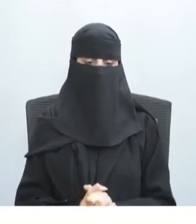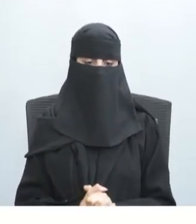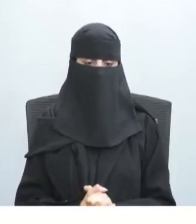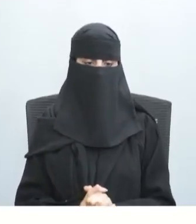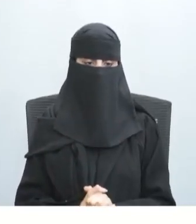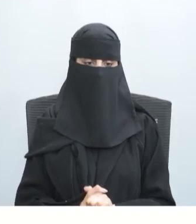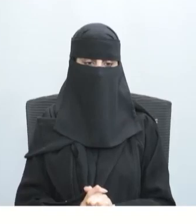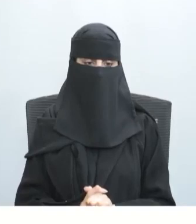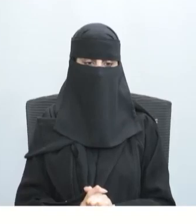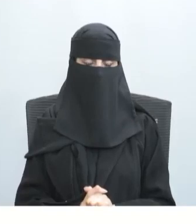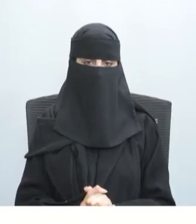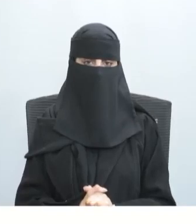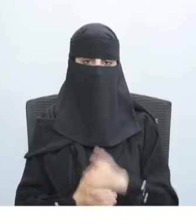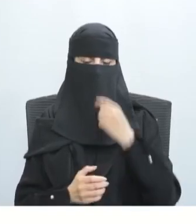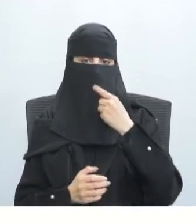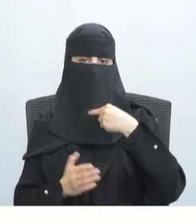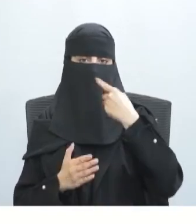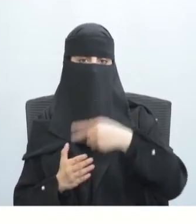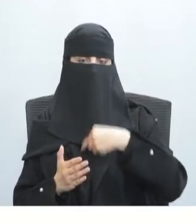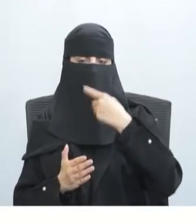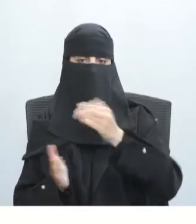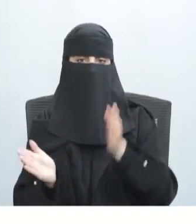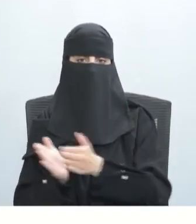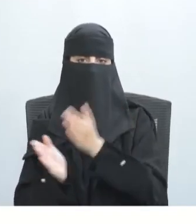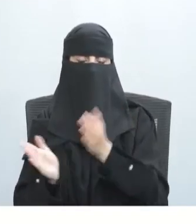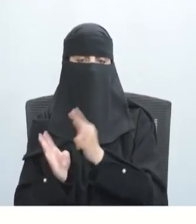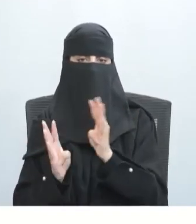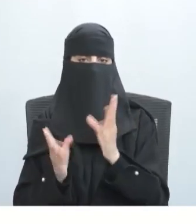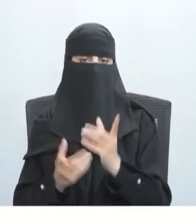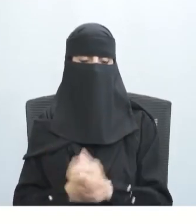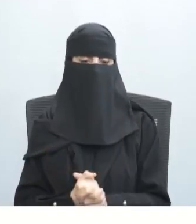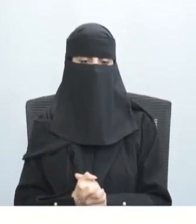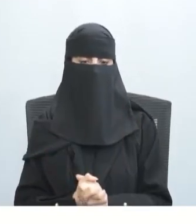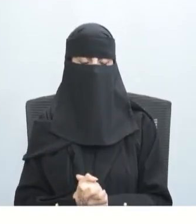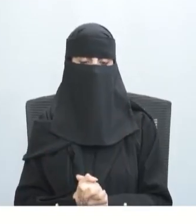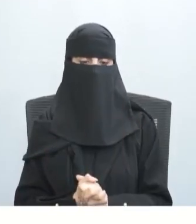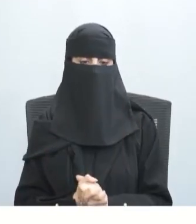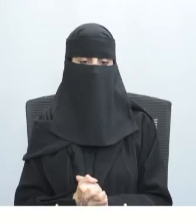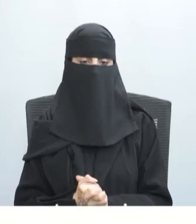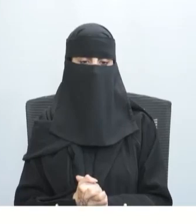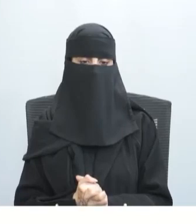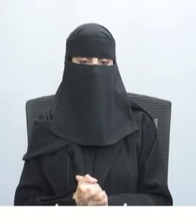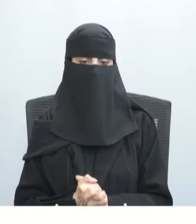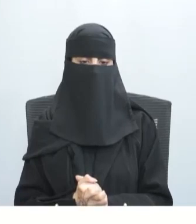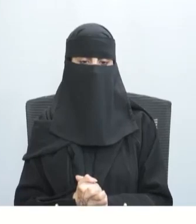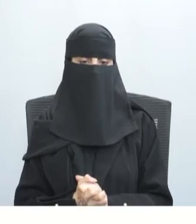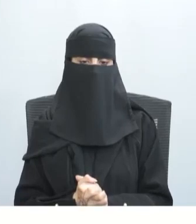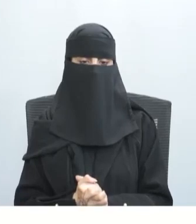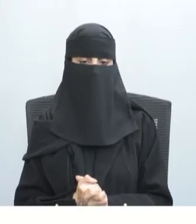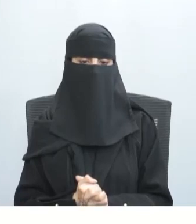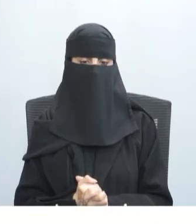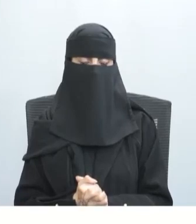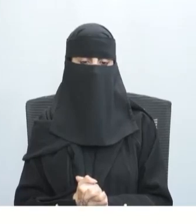5% اذا كل سنه ستحصل على 5% فكم سيبلغ او كم ستجني في عمر ال